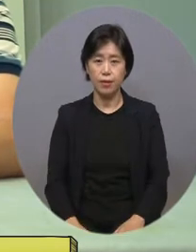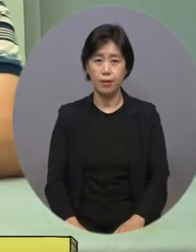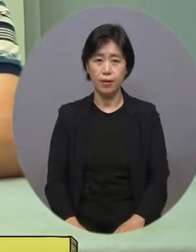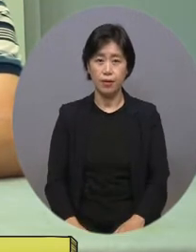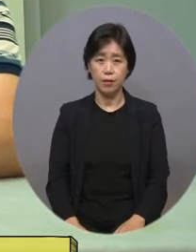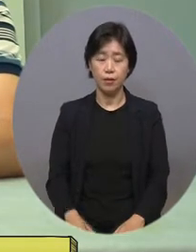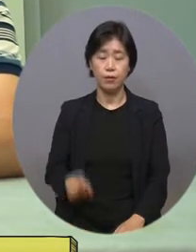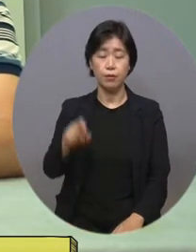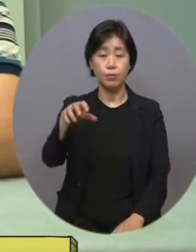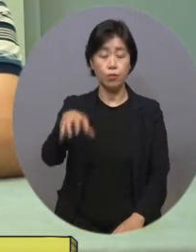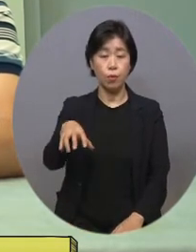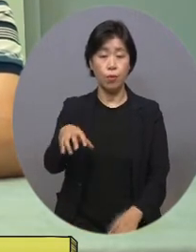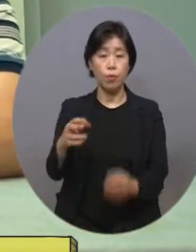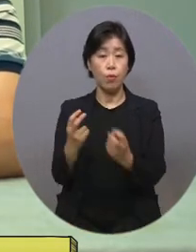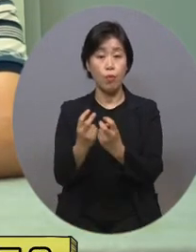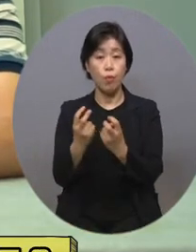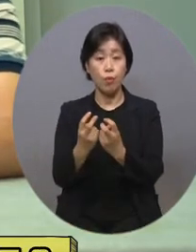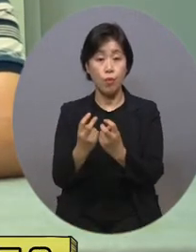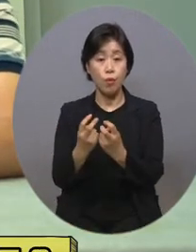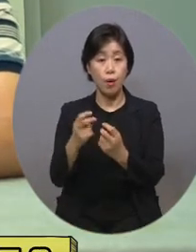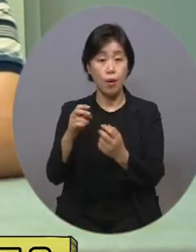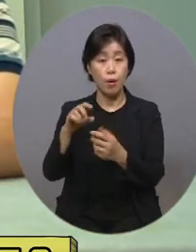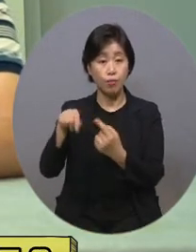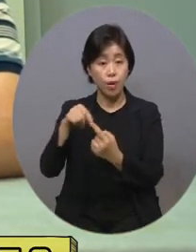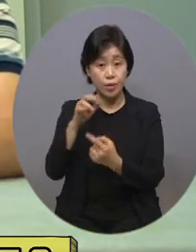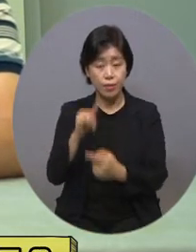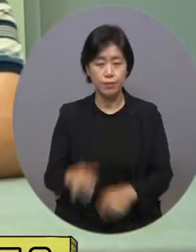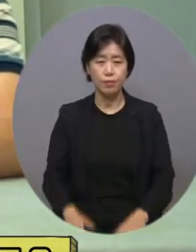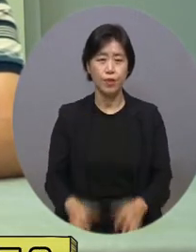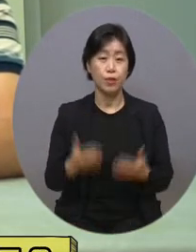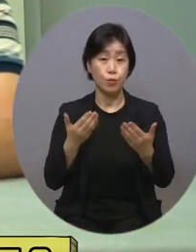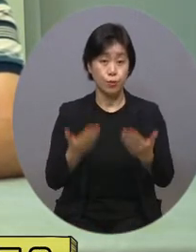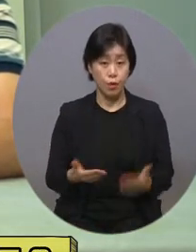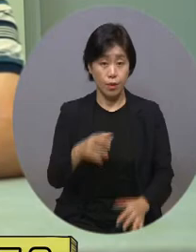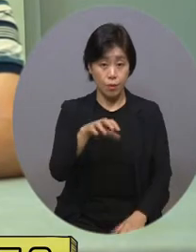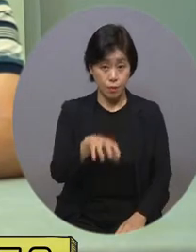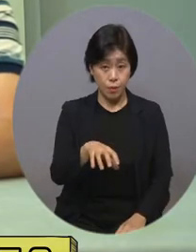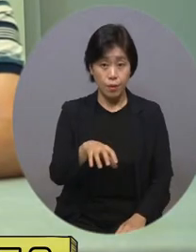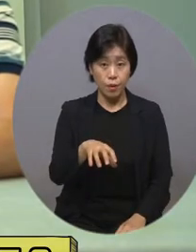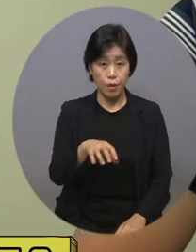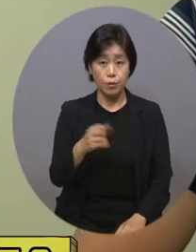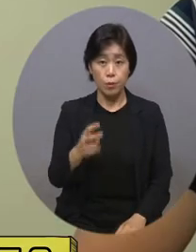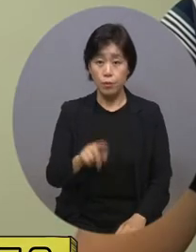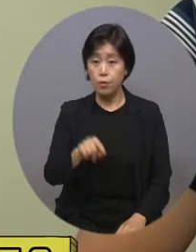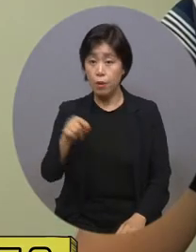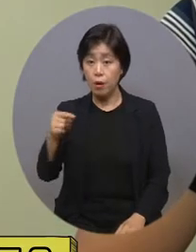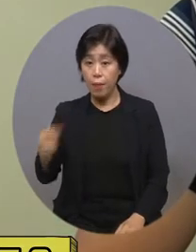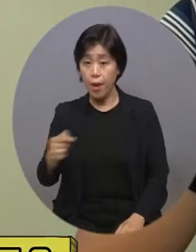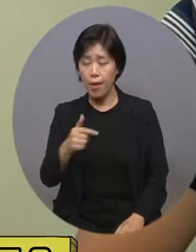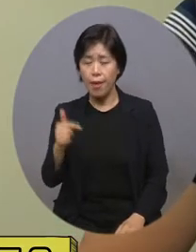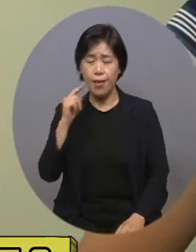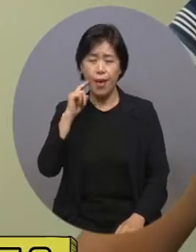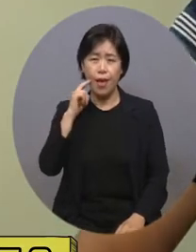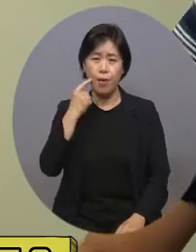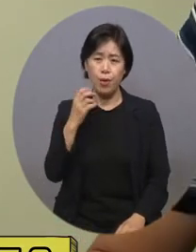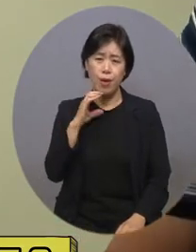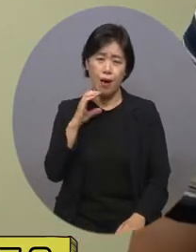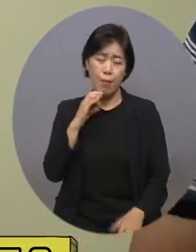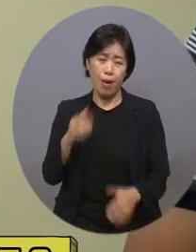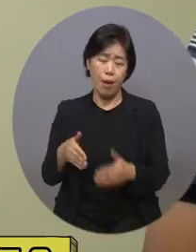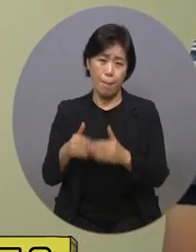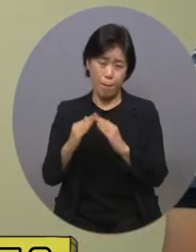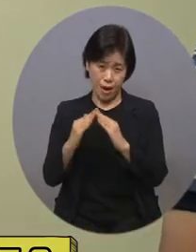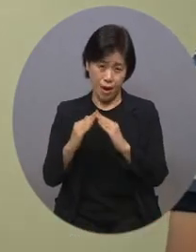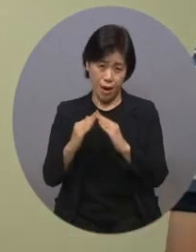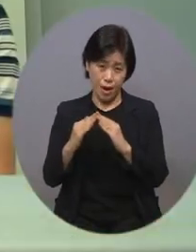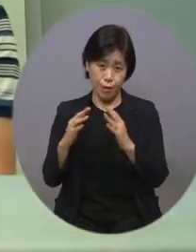어떻게 이루어지고 예. 있는지. 휴게 네, 휴게 공간이랑 그 옆에 또 예. 엄청 예쁜 카페가 생기더라고요.